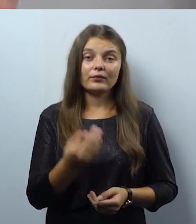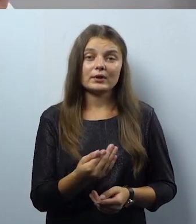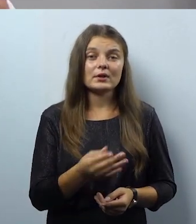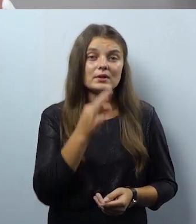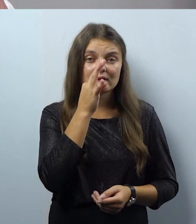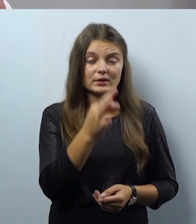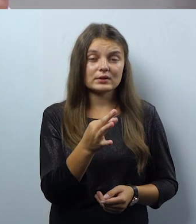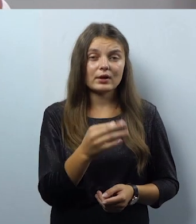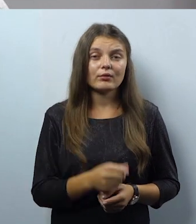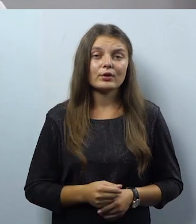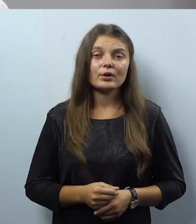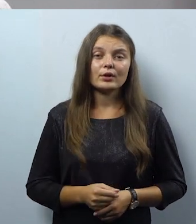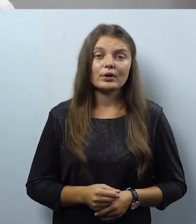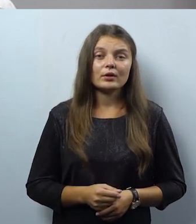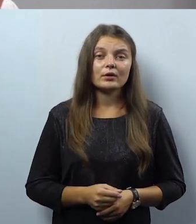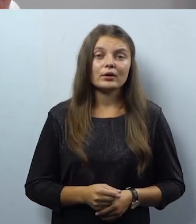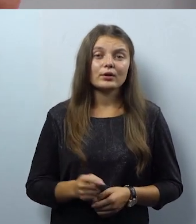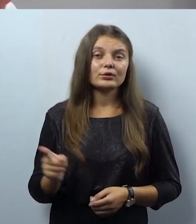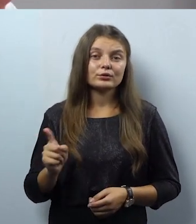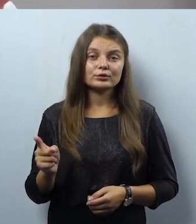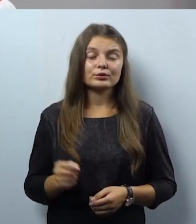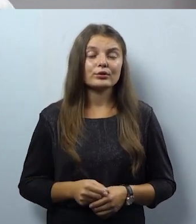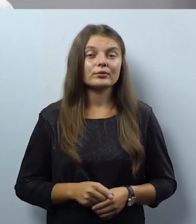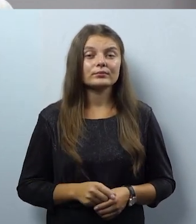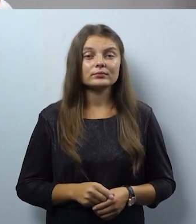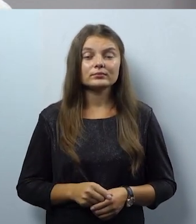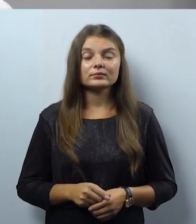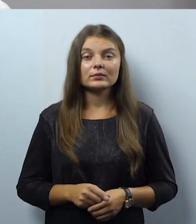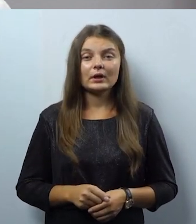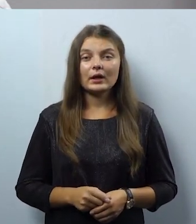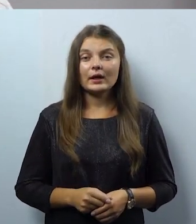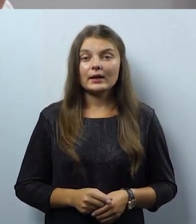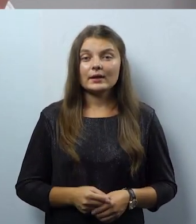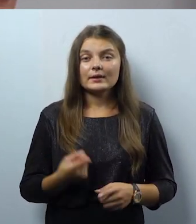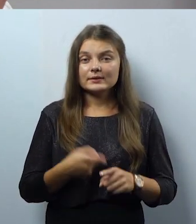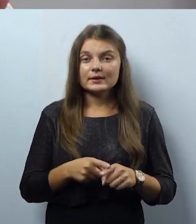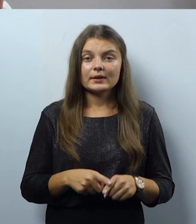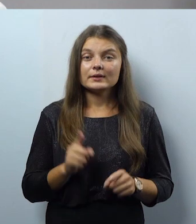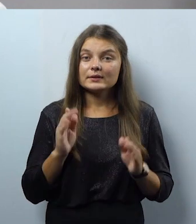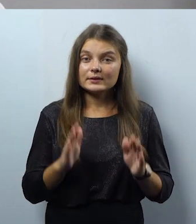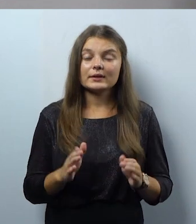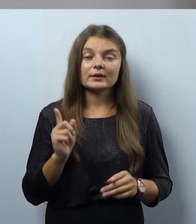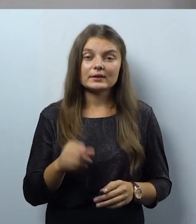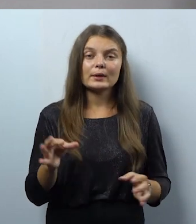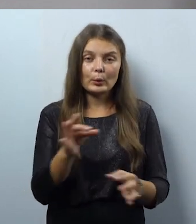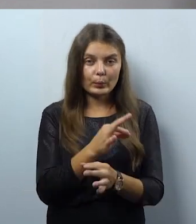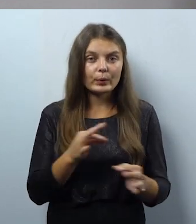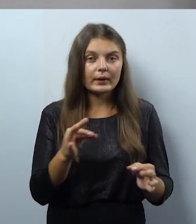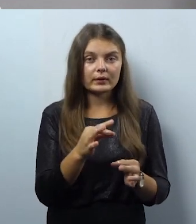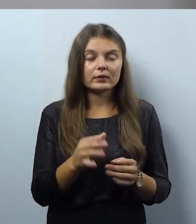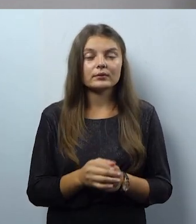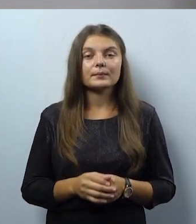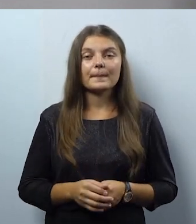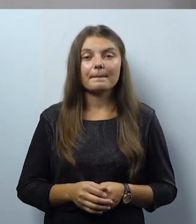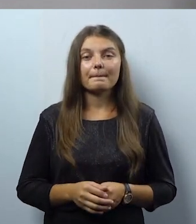Степановичу, щоб вони не пропали десь, бо це були цільові кошти суто на цей проєкт. Вони вернулися назад в область. І тобто весною,